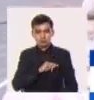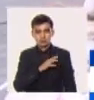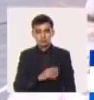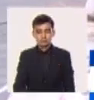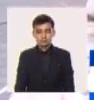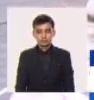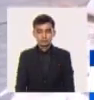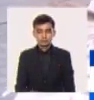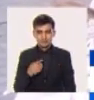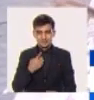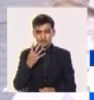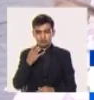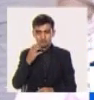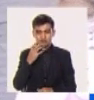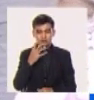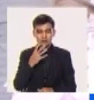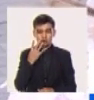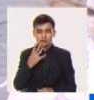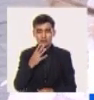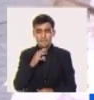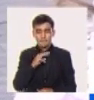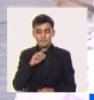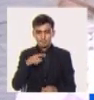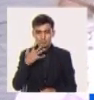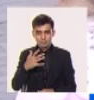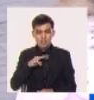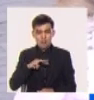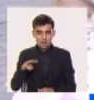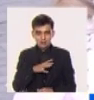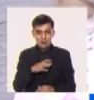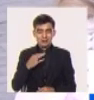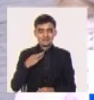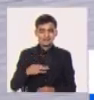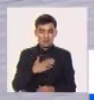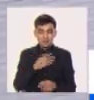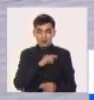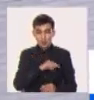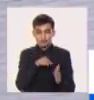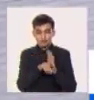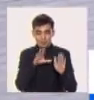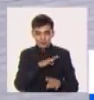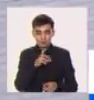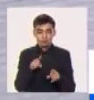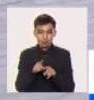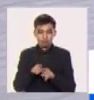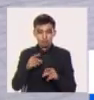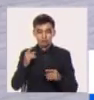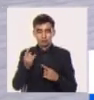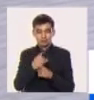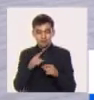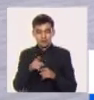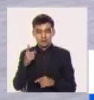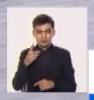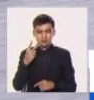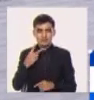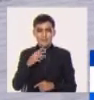Я отдала им 4,5 миллиона, и сын отдал около 21 миллиона. По сей день, так же, как и все, мы не